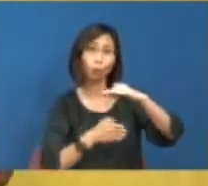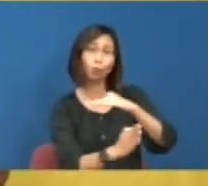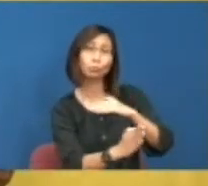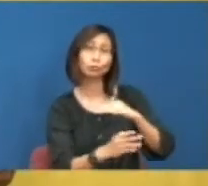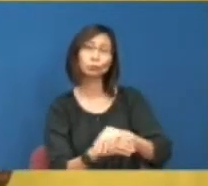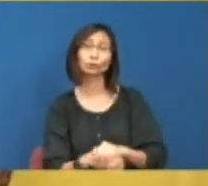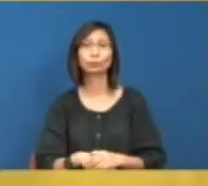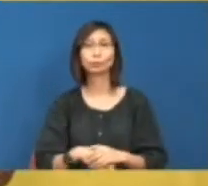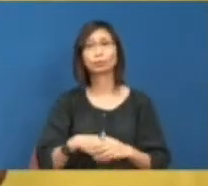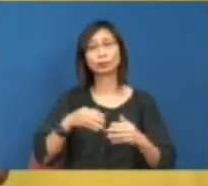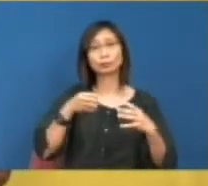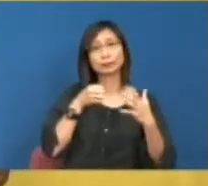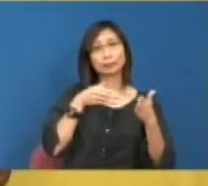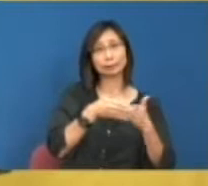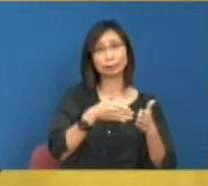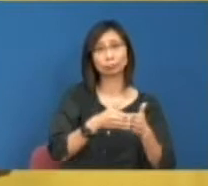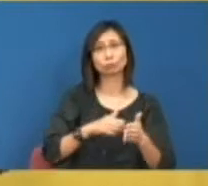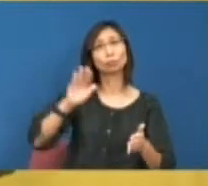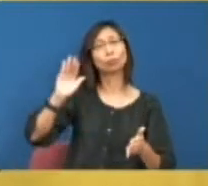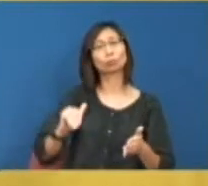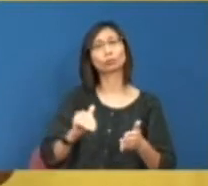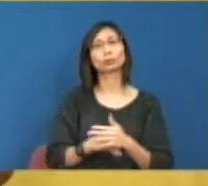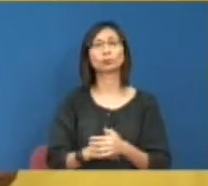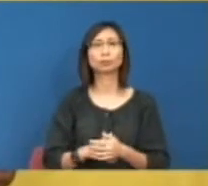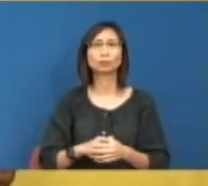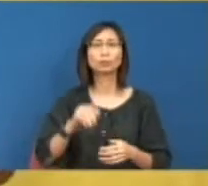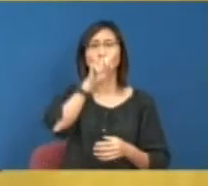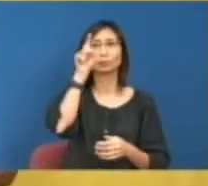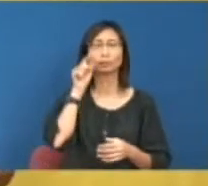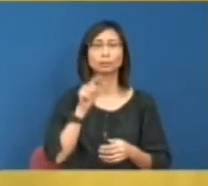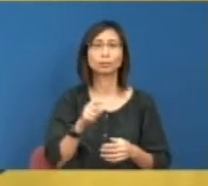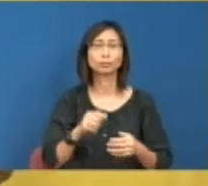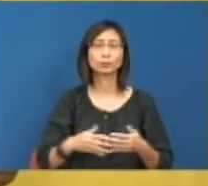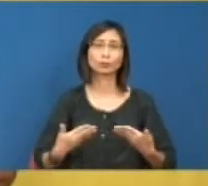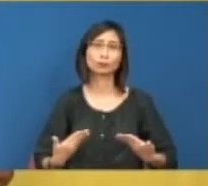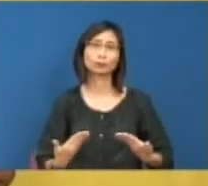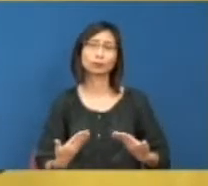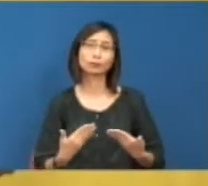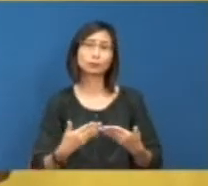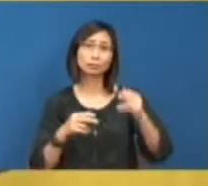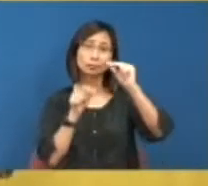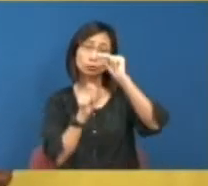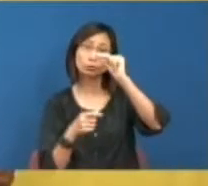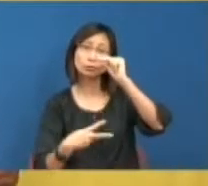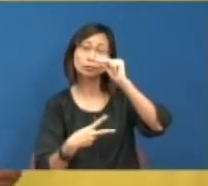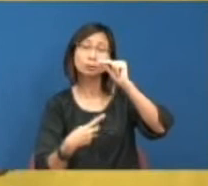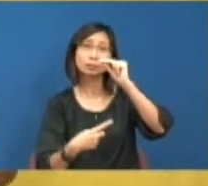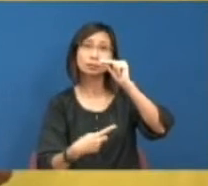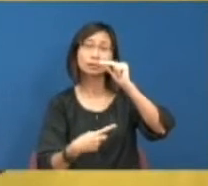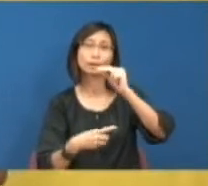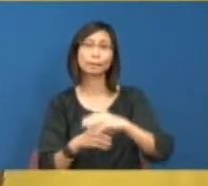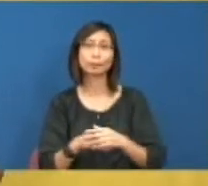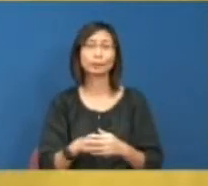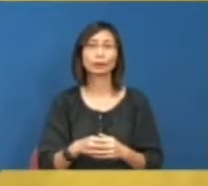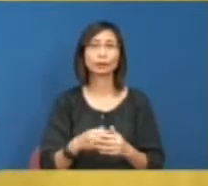塞道路嚟去擾亂公安，不顧他人嘅方便同安全，去達到